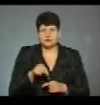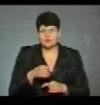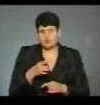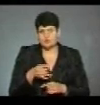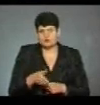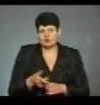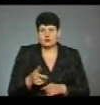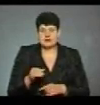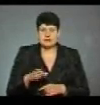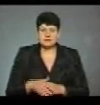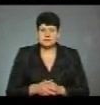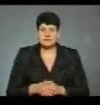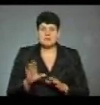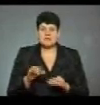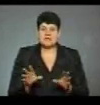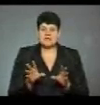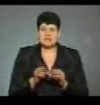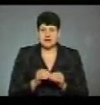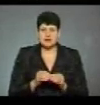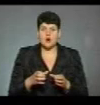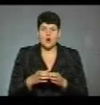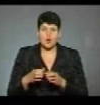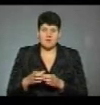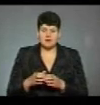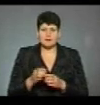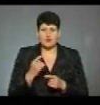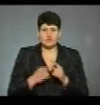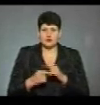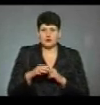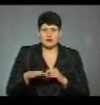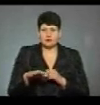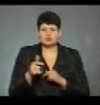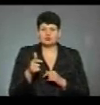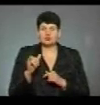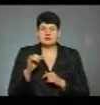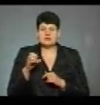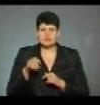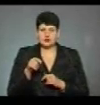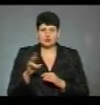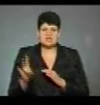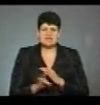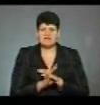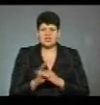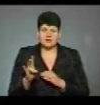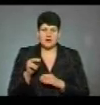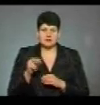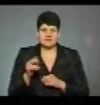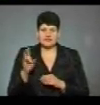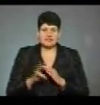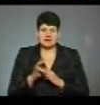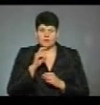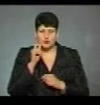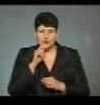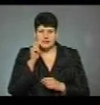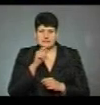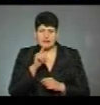Гусятині. Після єднання громади Тернопільщини і Хмельниччини повернулися на площу Гусятина. Тут священики Православної церкви України,